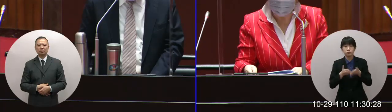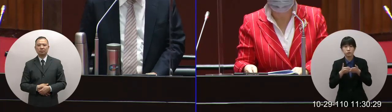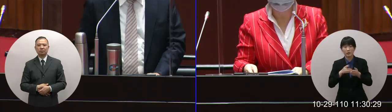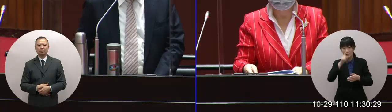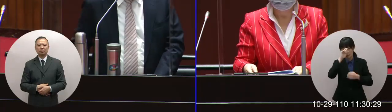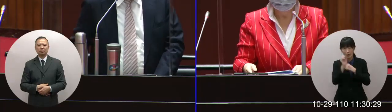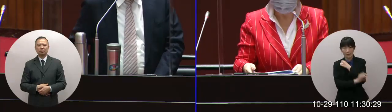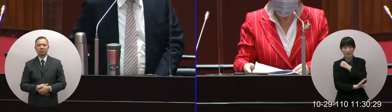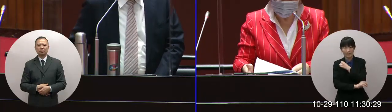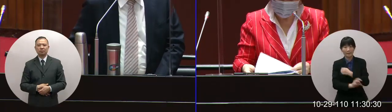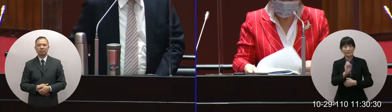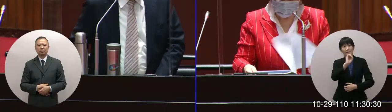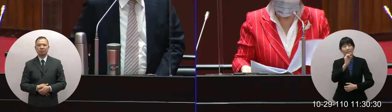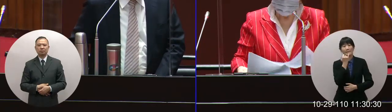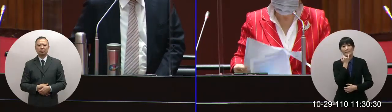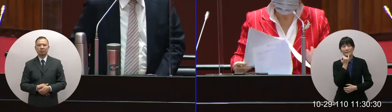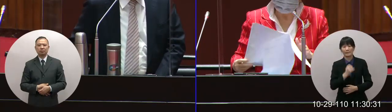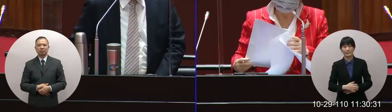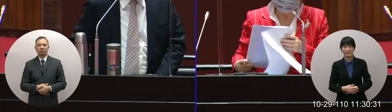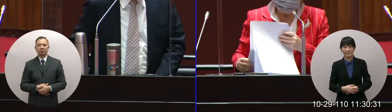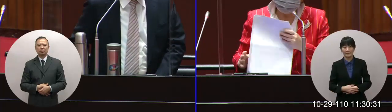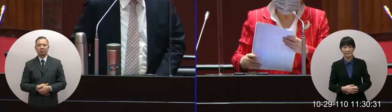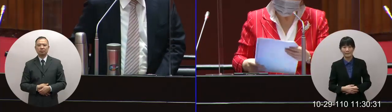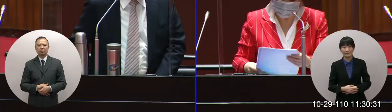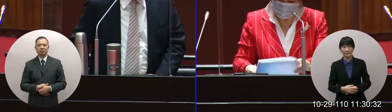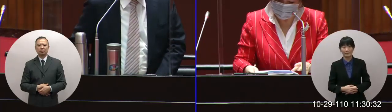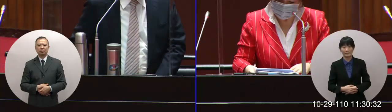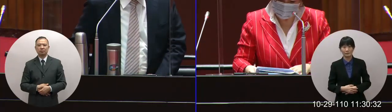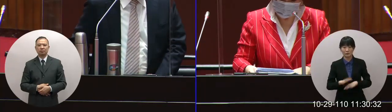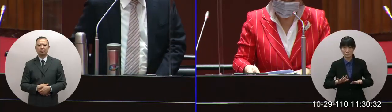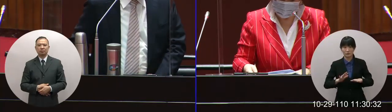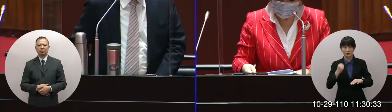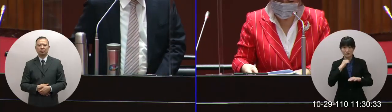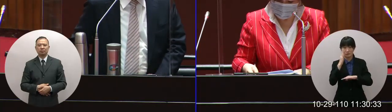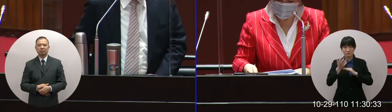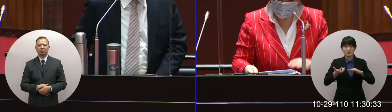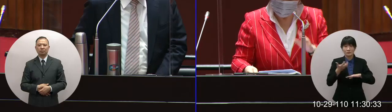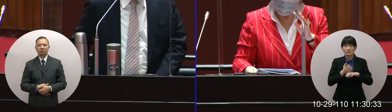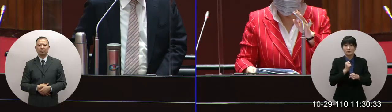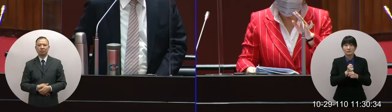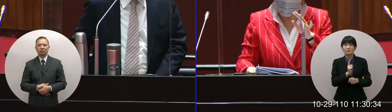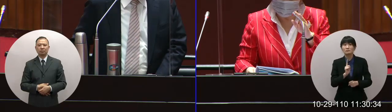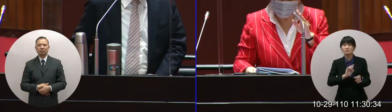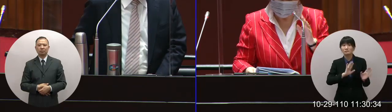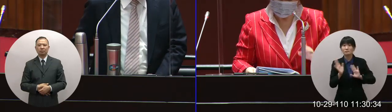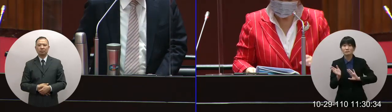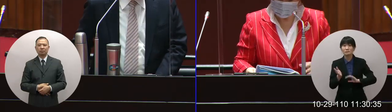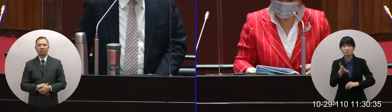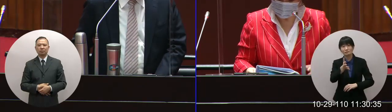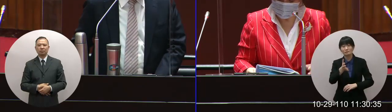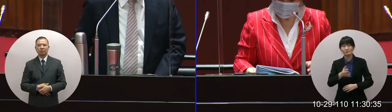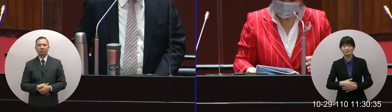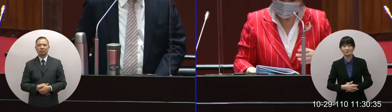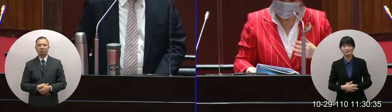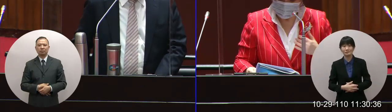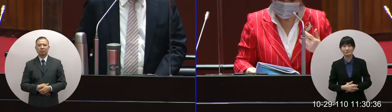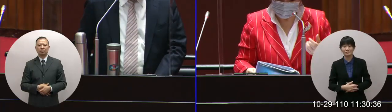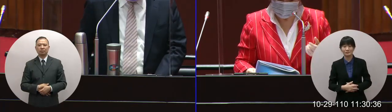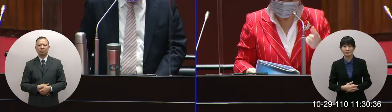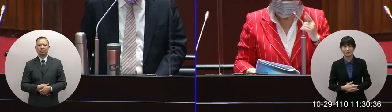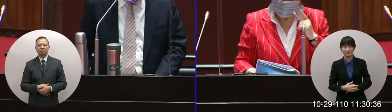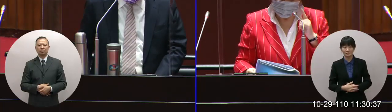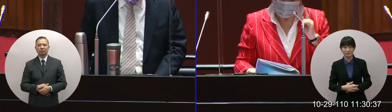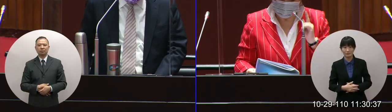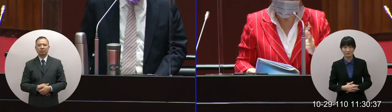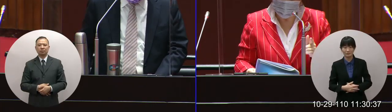近零排放，那我们在这方面用心到怎样呢？我们有没有提到这个我们